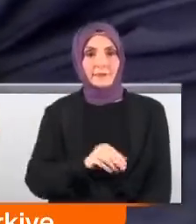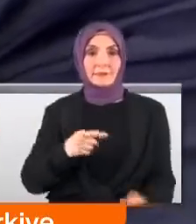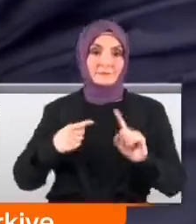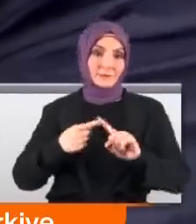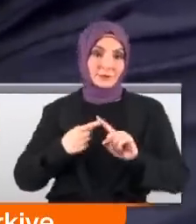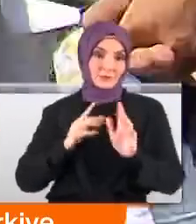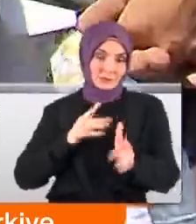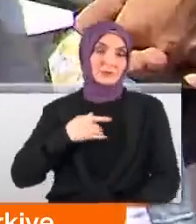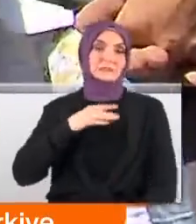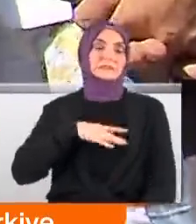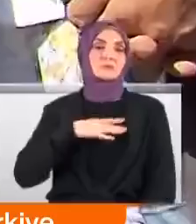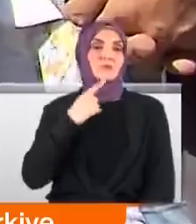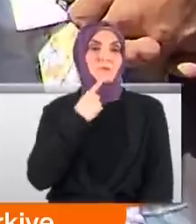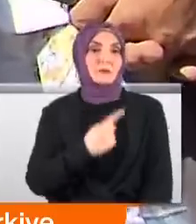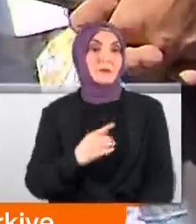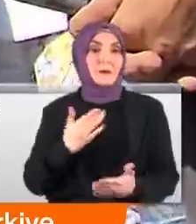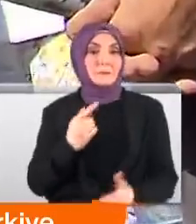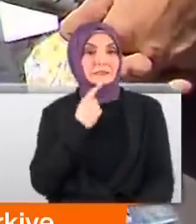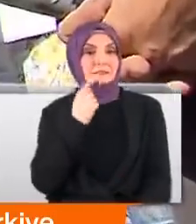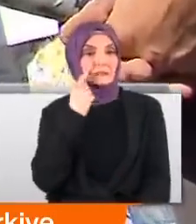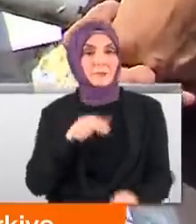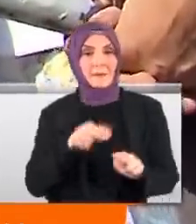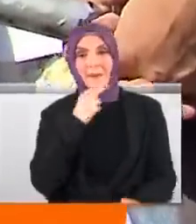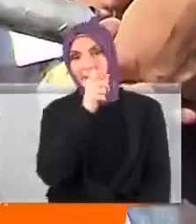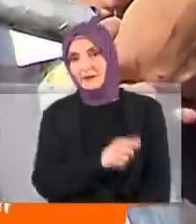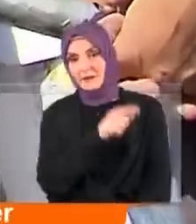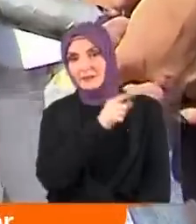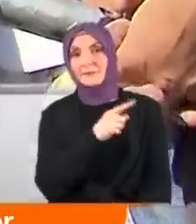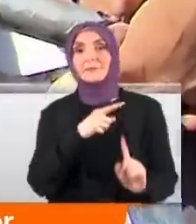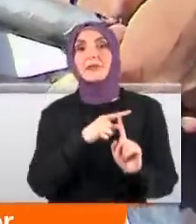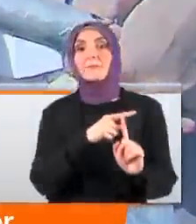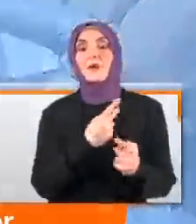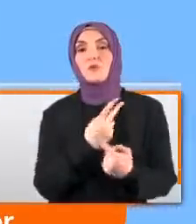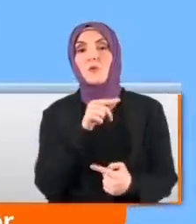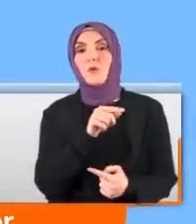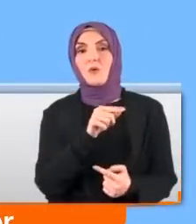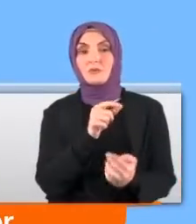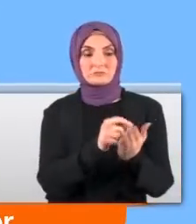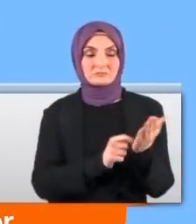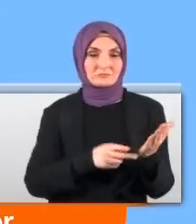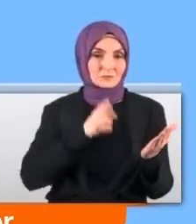Ancak iddiaya göre Akşener temayül sonuçlarını gerekçe göstererek Çıray'ın talebini